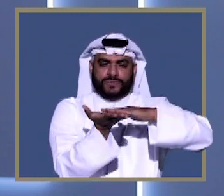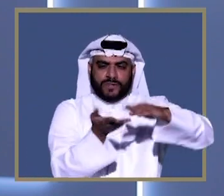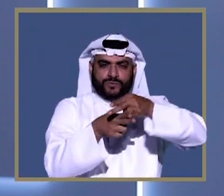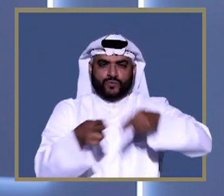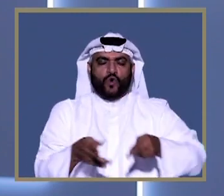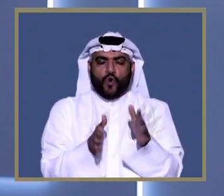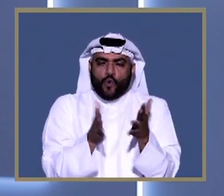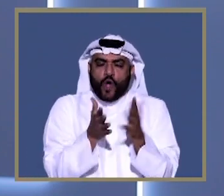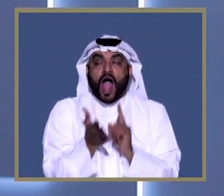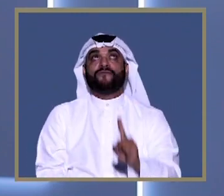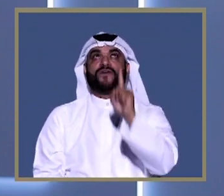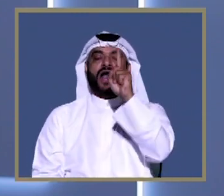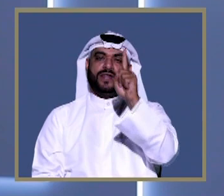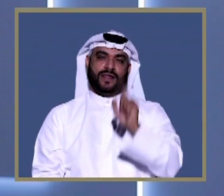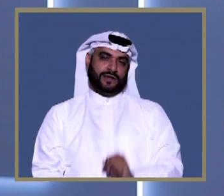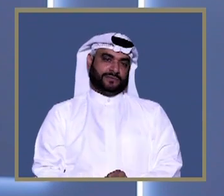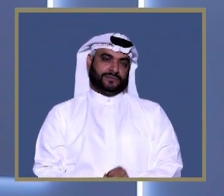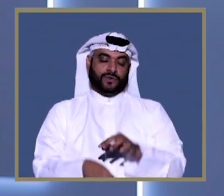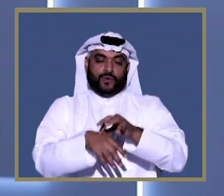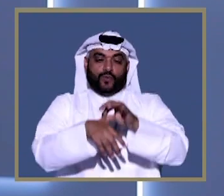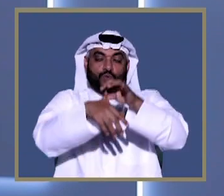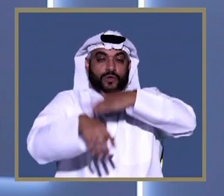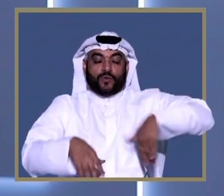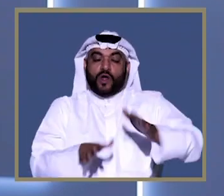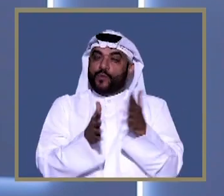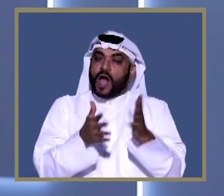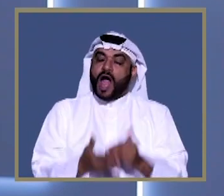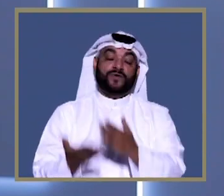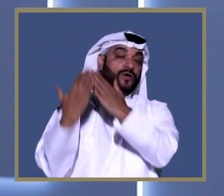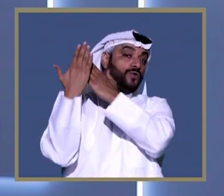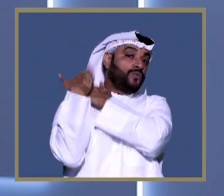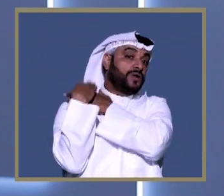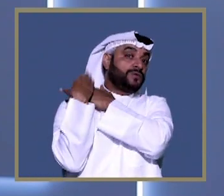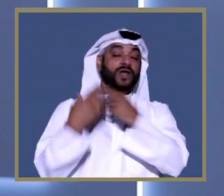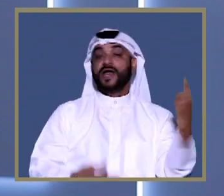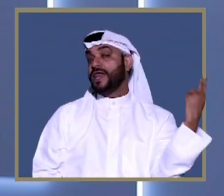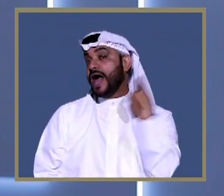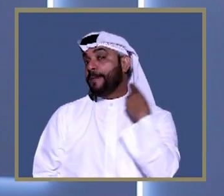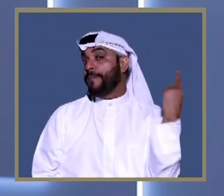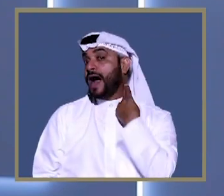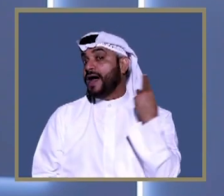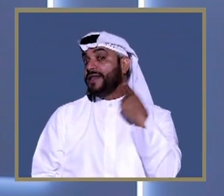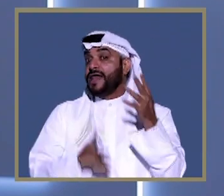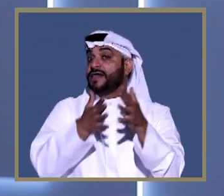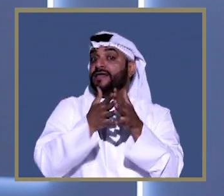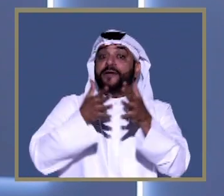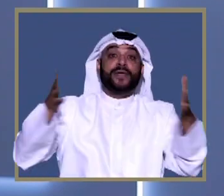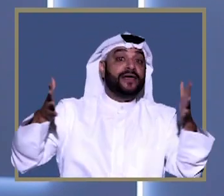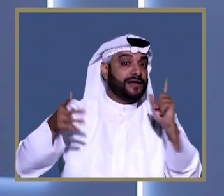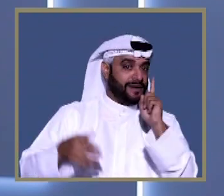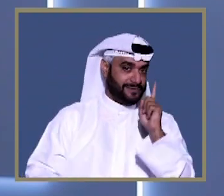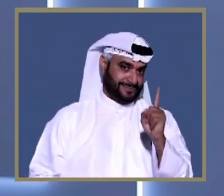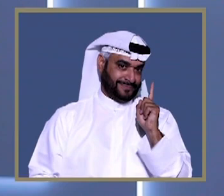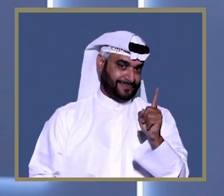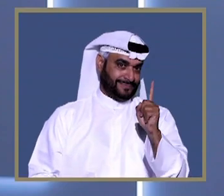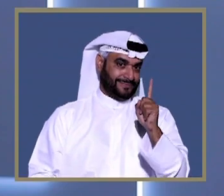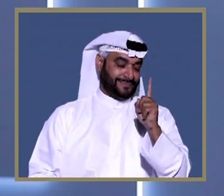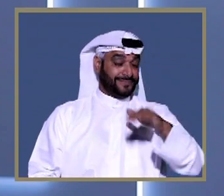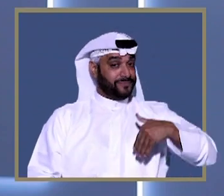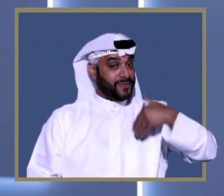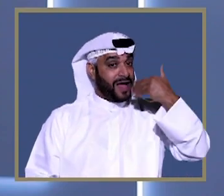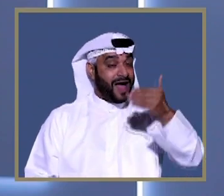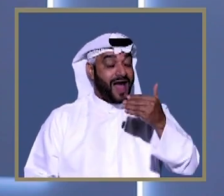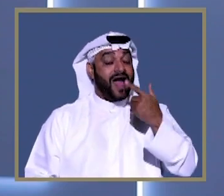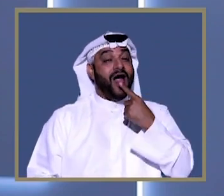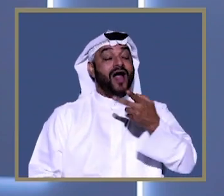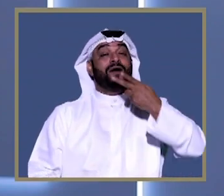واللي فيه خير في صلح للبلد ويخاف الله فيها وبهلها ويتحمل الأمان الكبيرة اللي